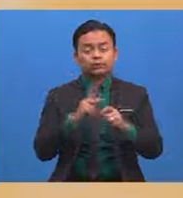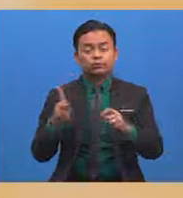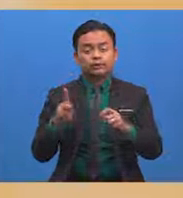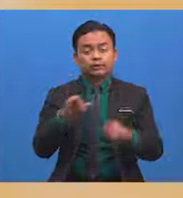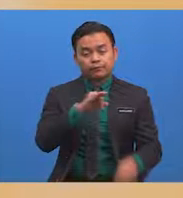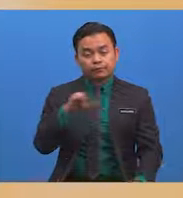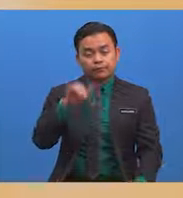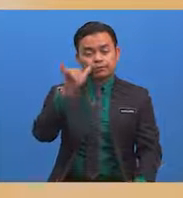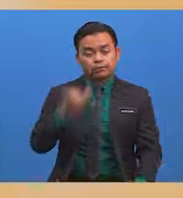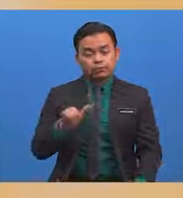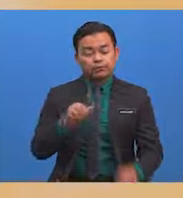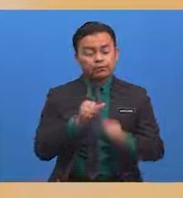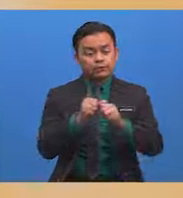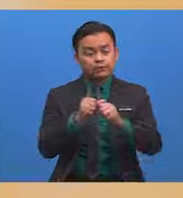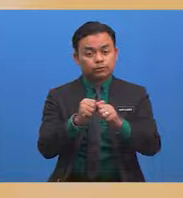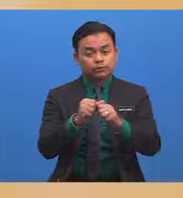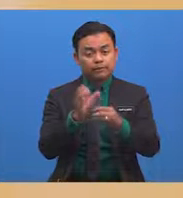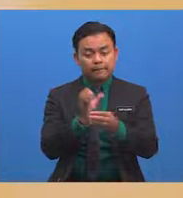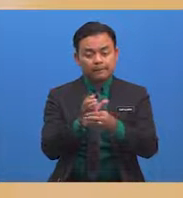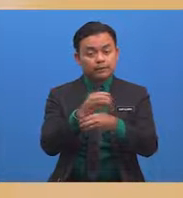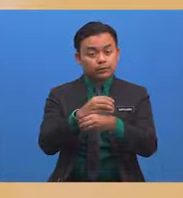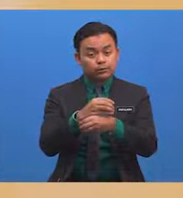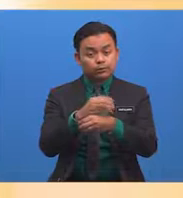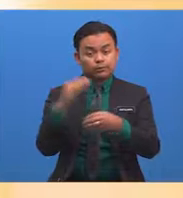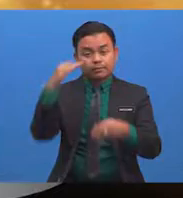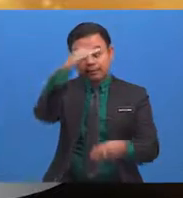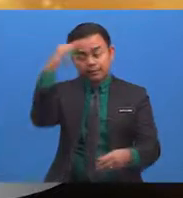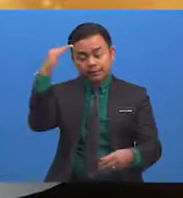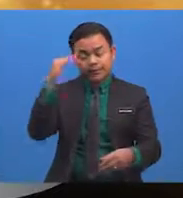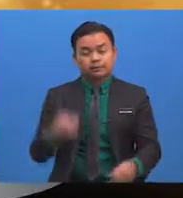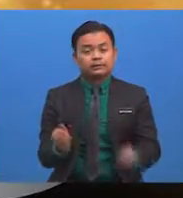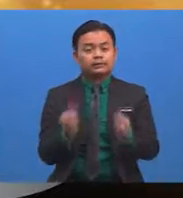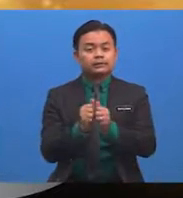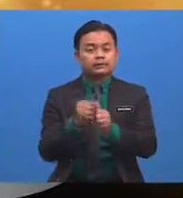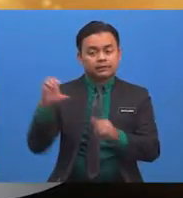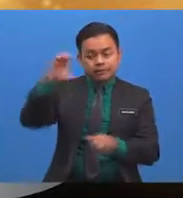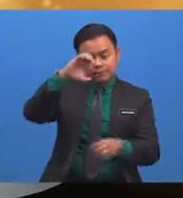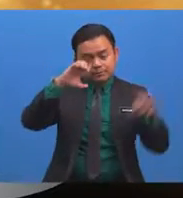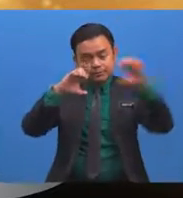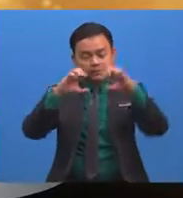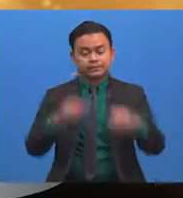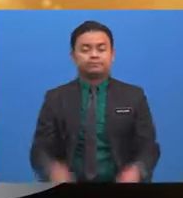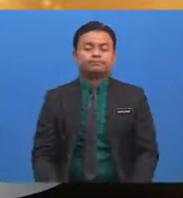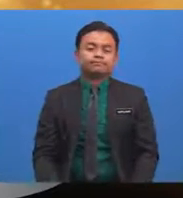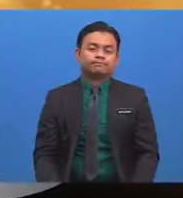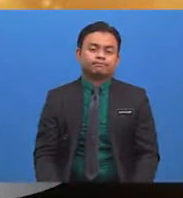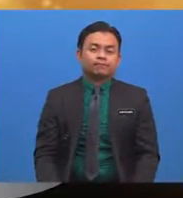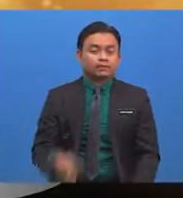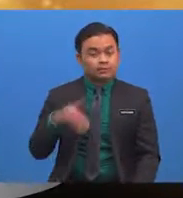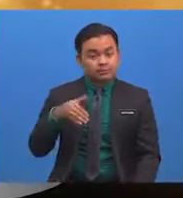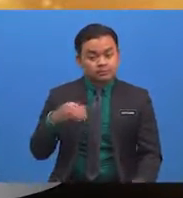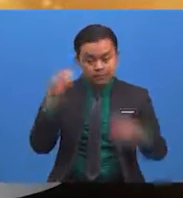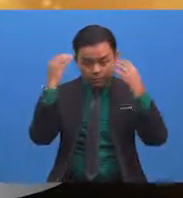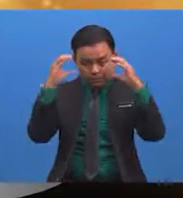bentuk bayang-bayang secara eksperimen. Okey, sebelum cikgu terangkan lebih lanjut